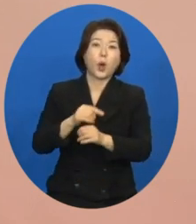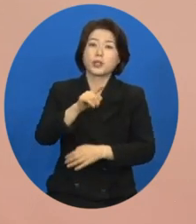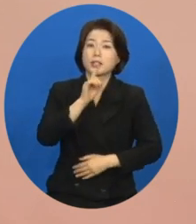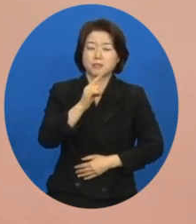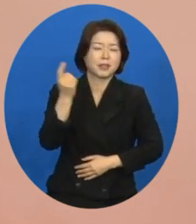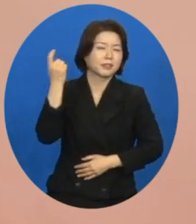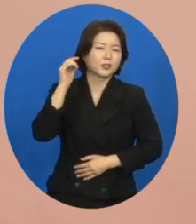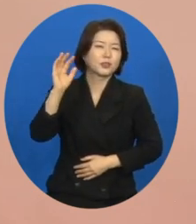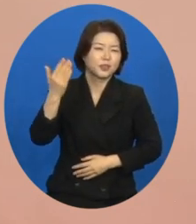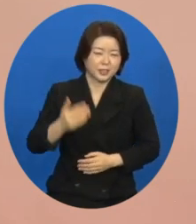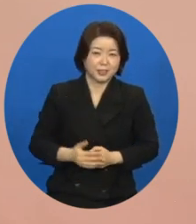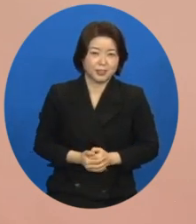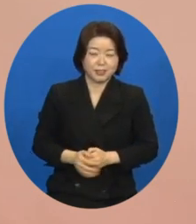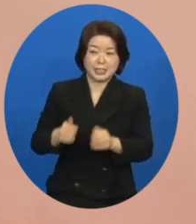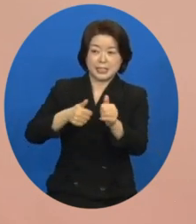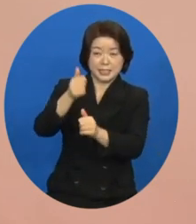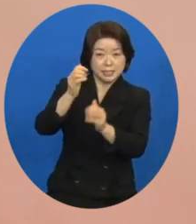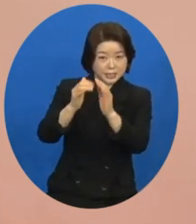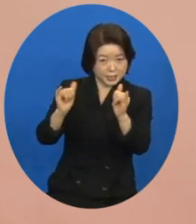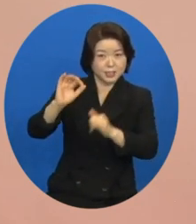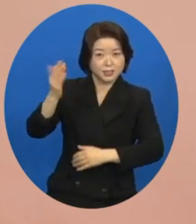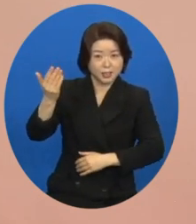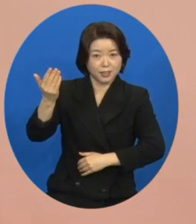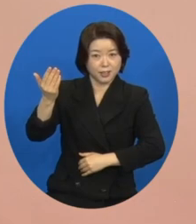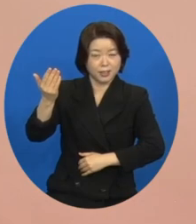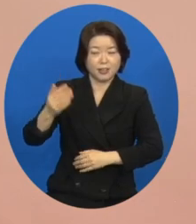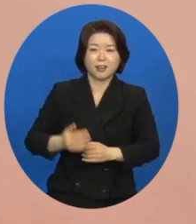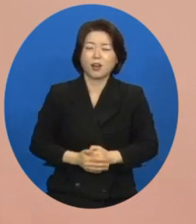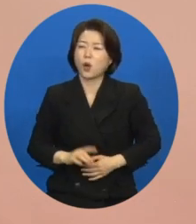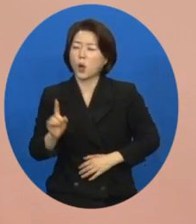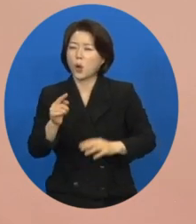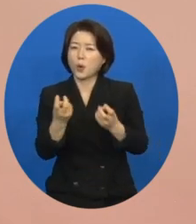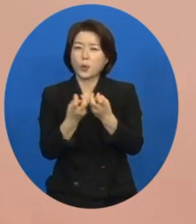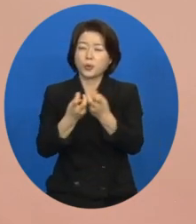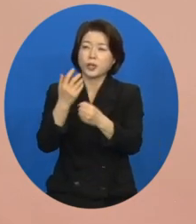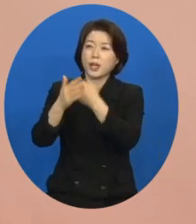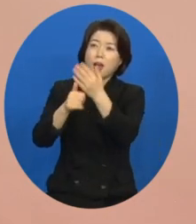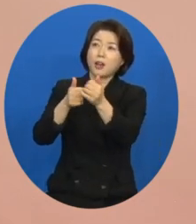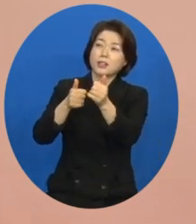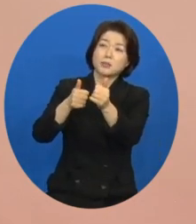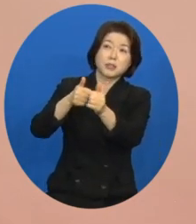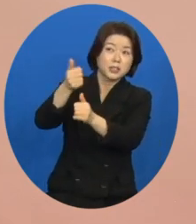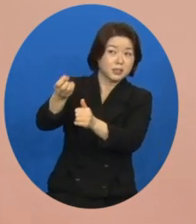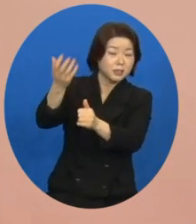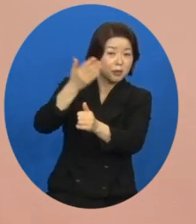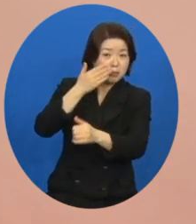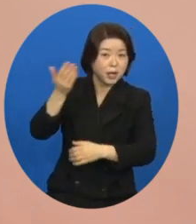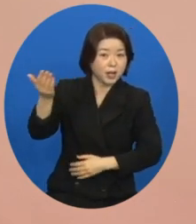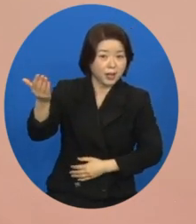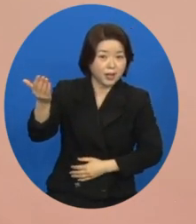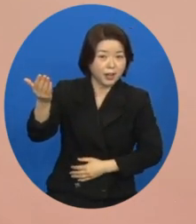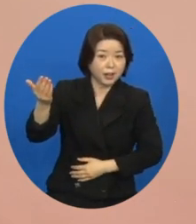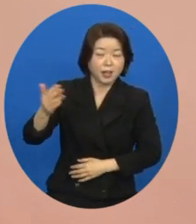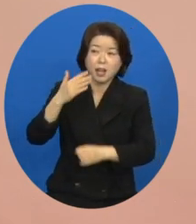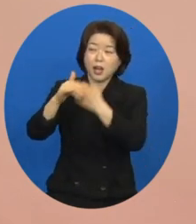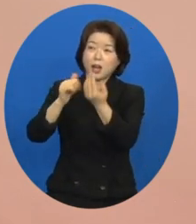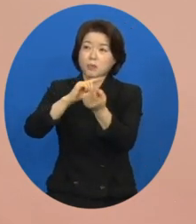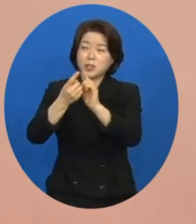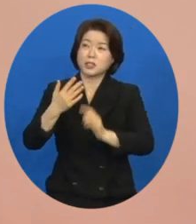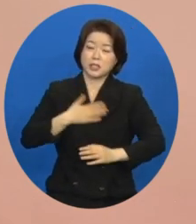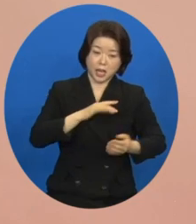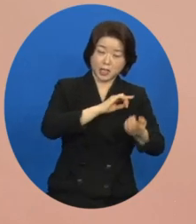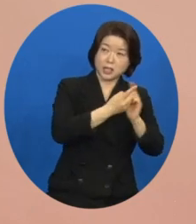됩니다. 승리자가 돼야 되는데 어떻게 하면 하나님이 이길 수 있을까요? 하나님이 대신 싸우셔야 됩니다.